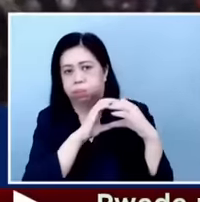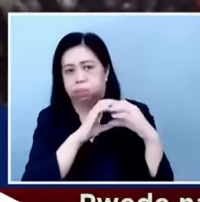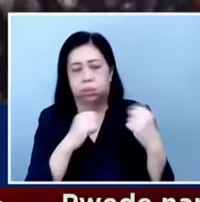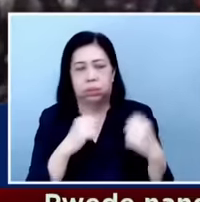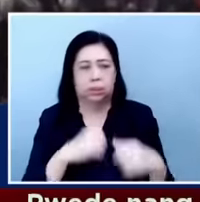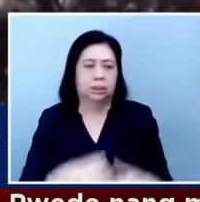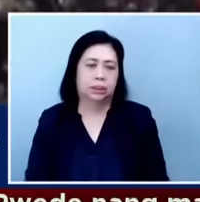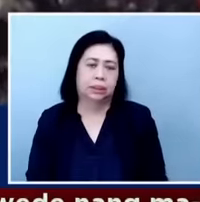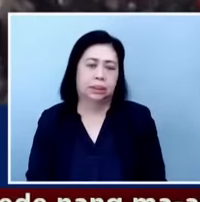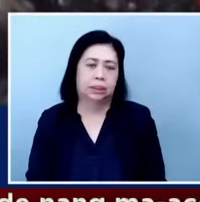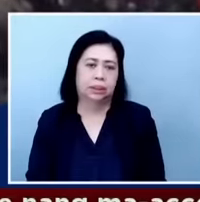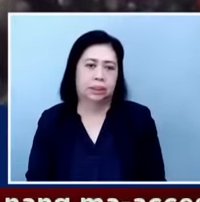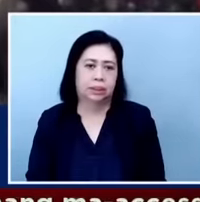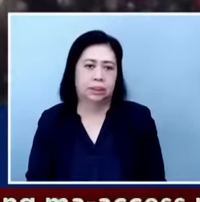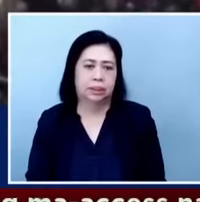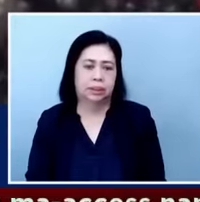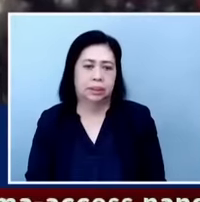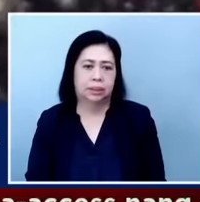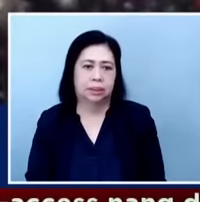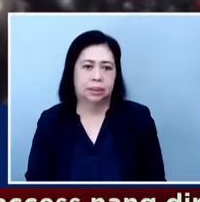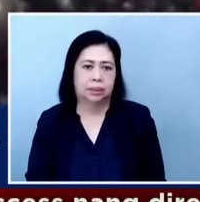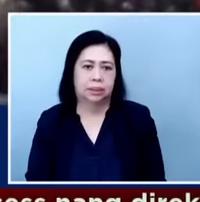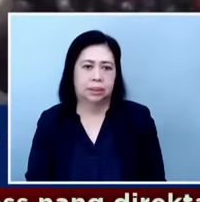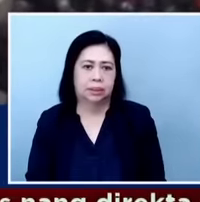Nazareno. Huminto muna.